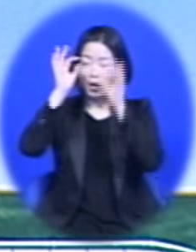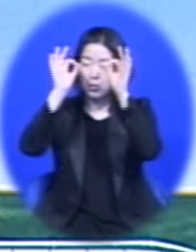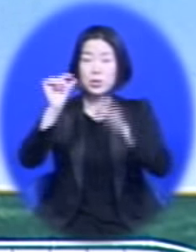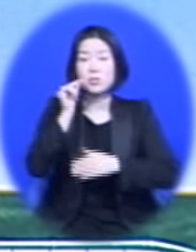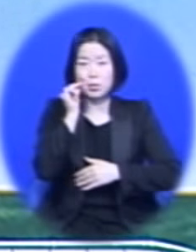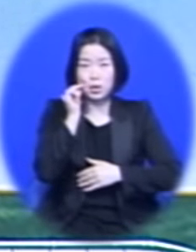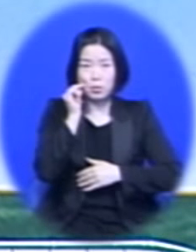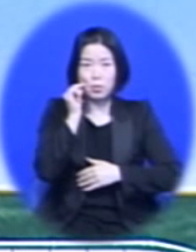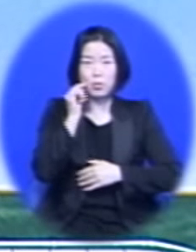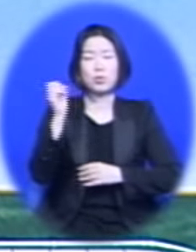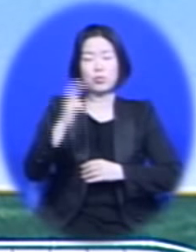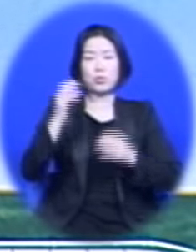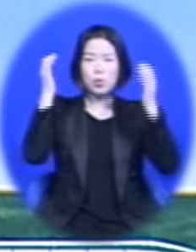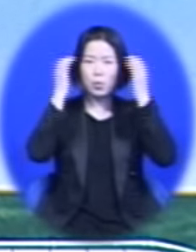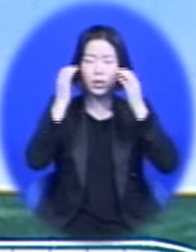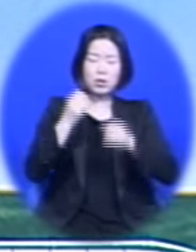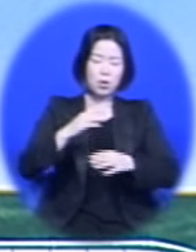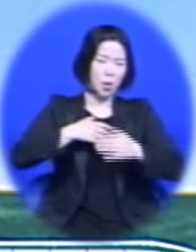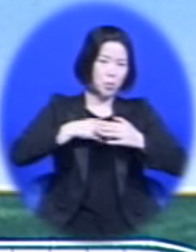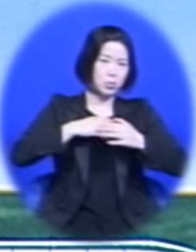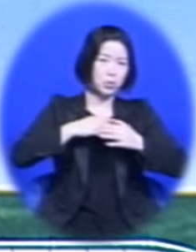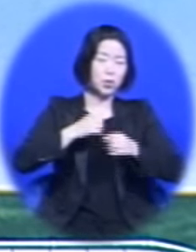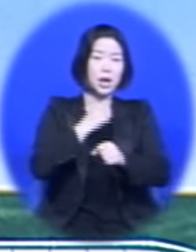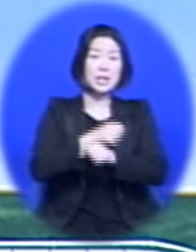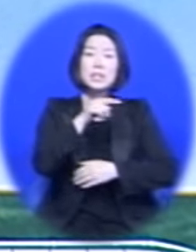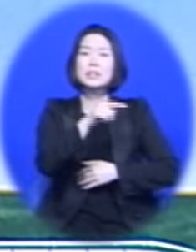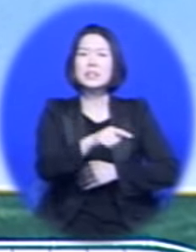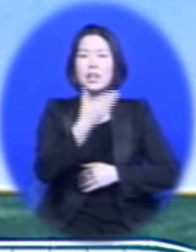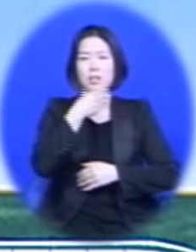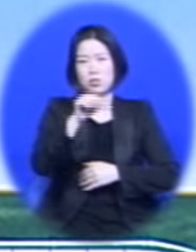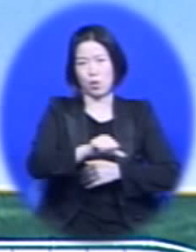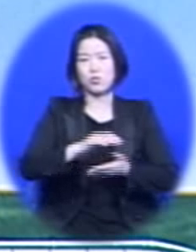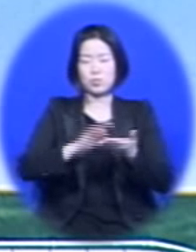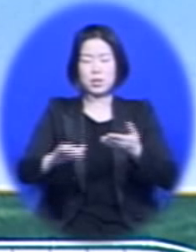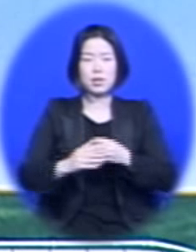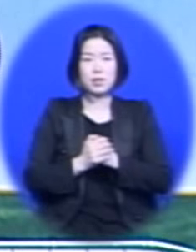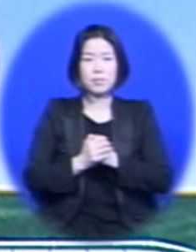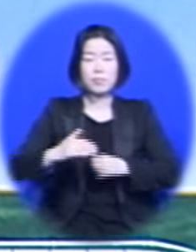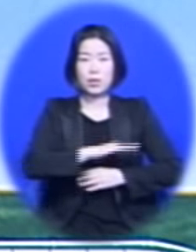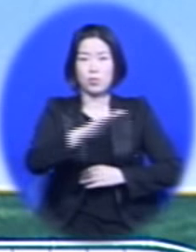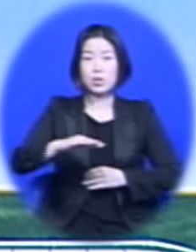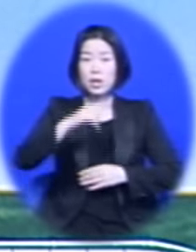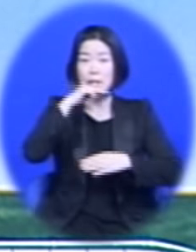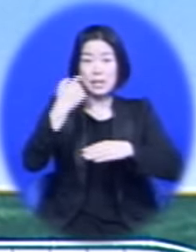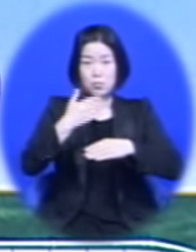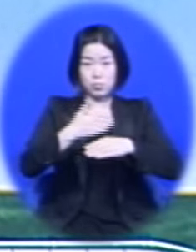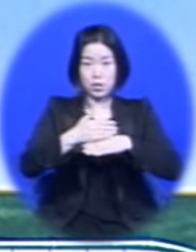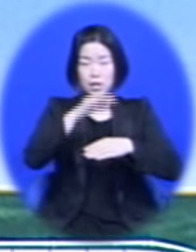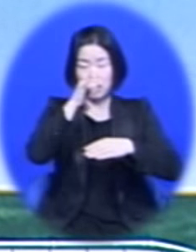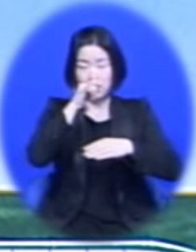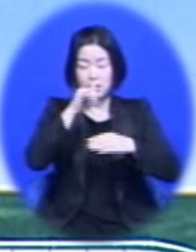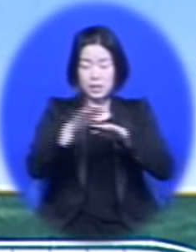못하고 고난을 무서워하는 그게 저주인 것입니다. 우리가 북한에 있는 지하